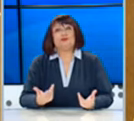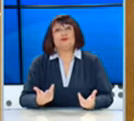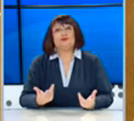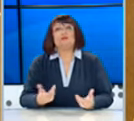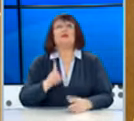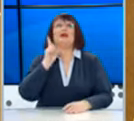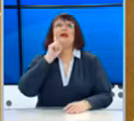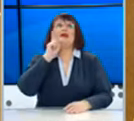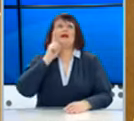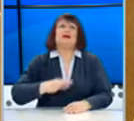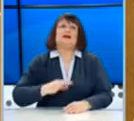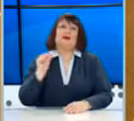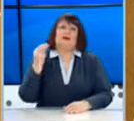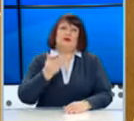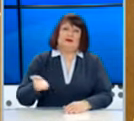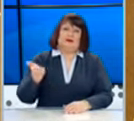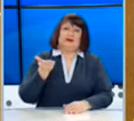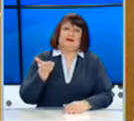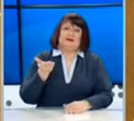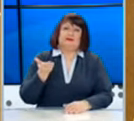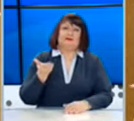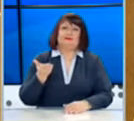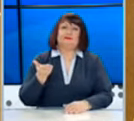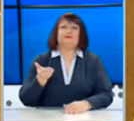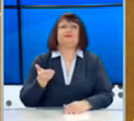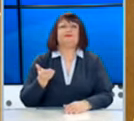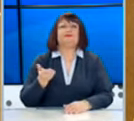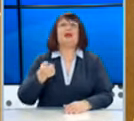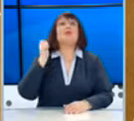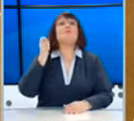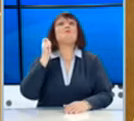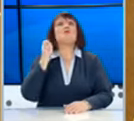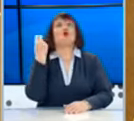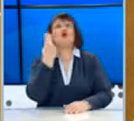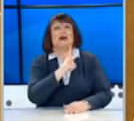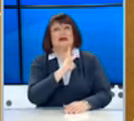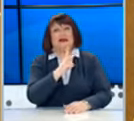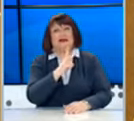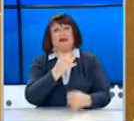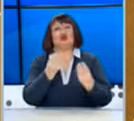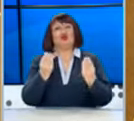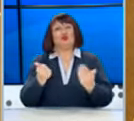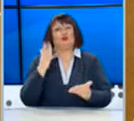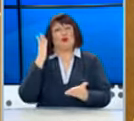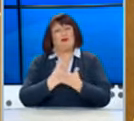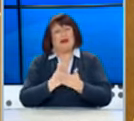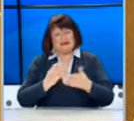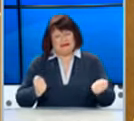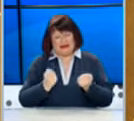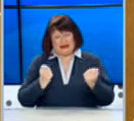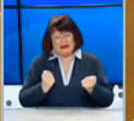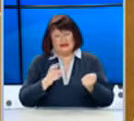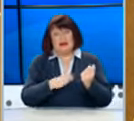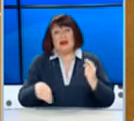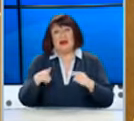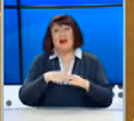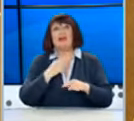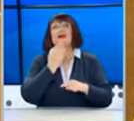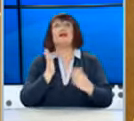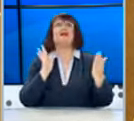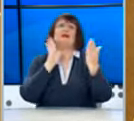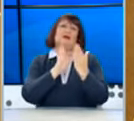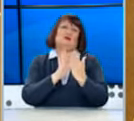Κυρίες και κύριοι βουλευτές, με τις πολιτικές σας και τη στρατηγική σας επιλογή, η χώρα δεν μπορεί να αντιμετωπίσει